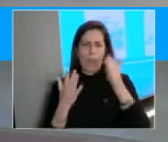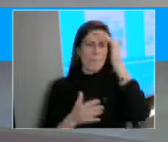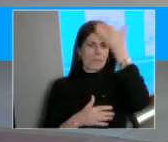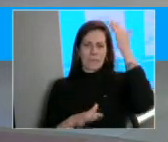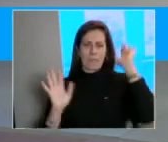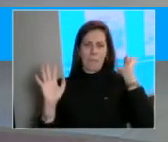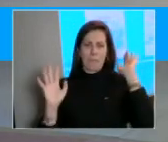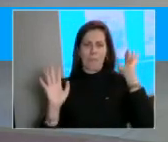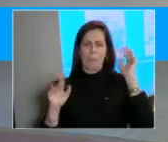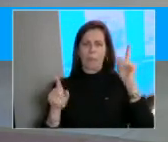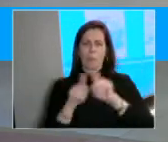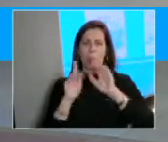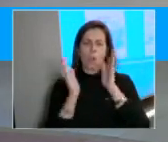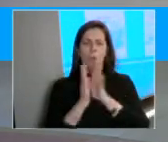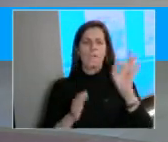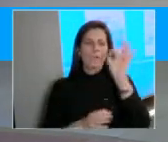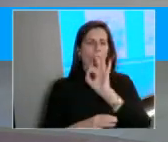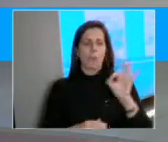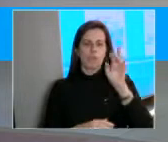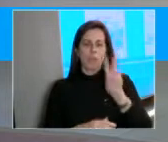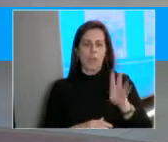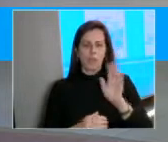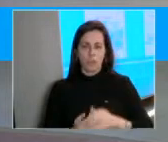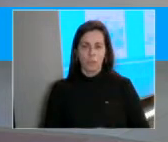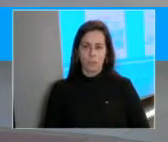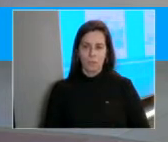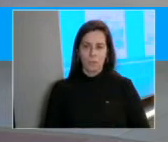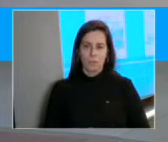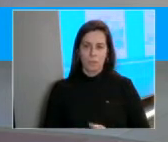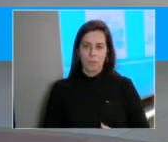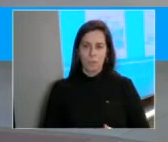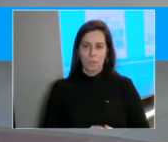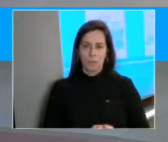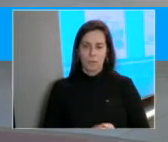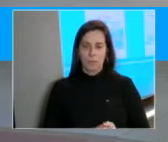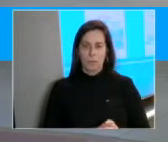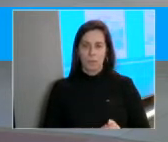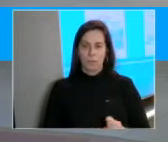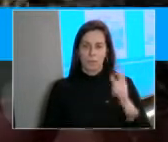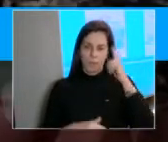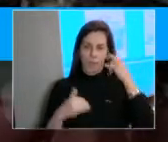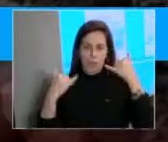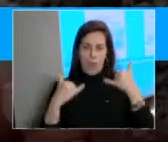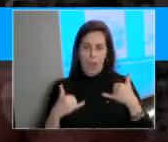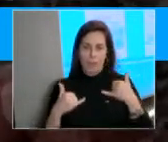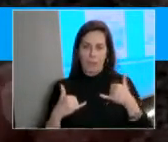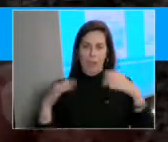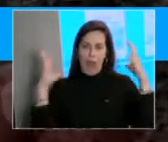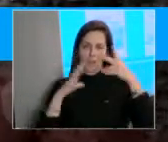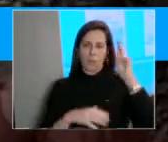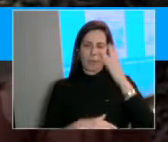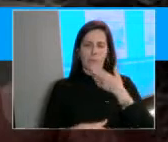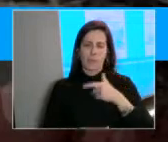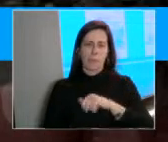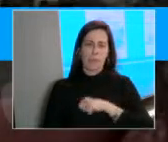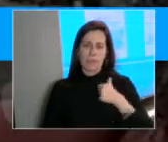היסטרים כמו כל נגיף היום ואנונימי שמגיע אלינו. אני חושב שכרגע ההיסטריה היא יותר בישראל.